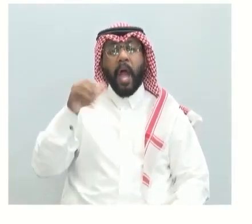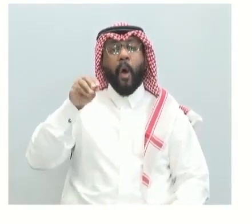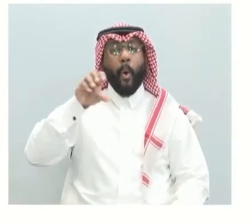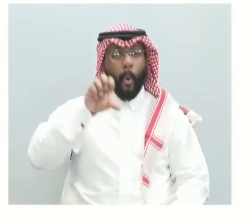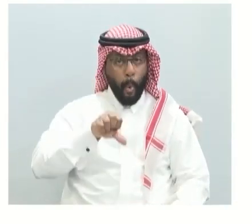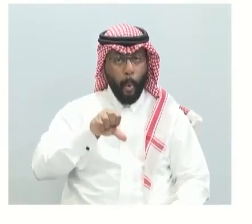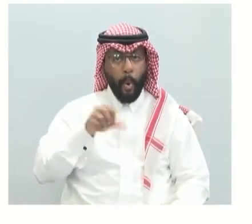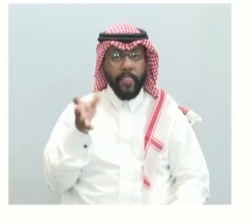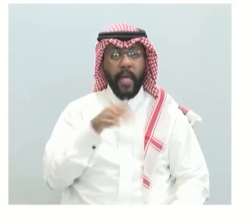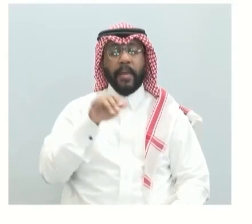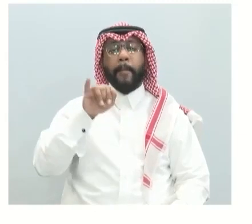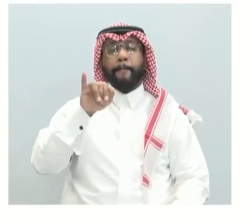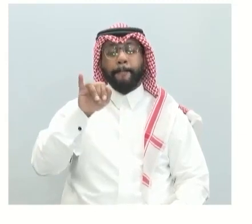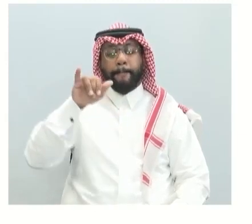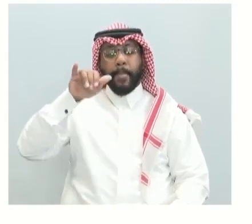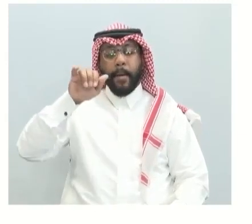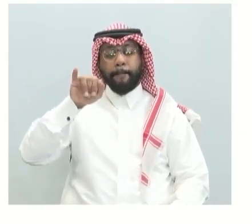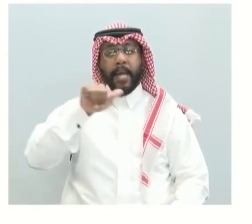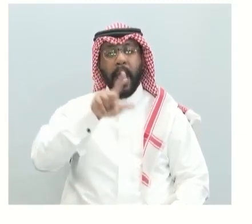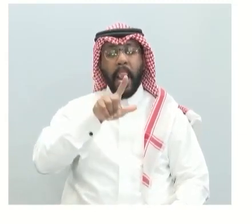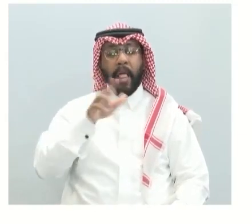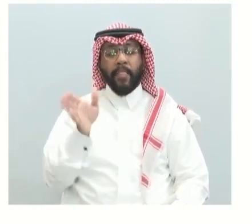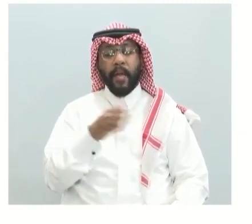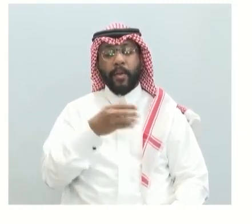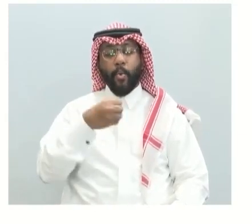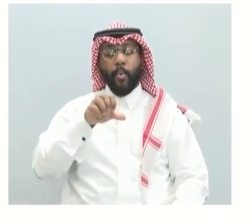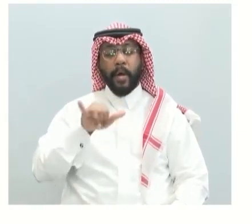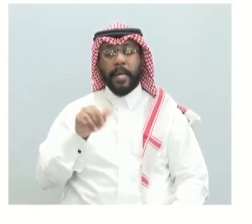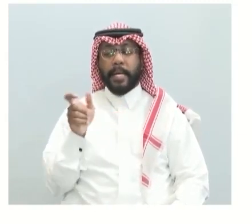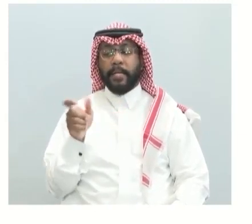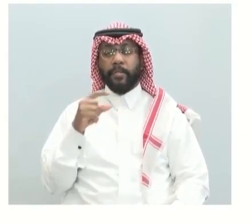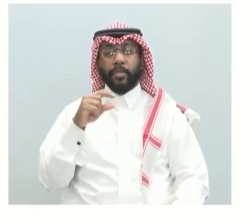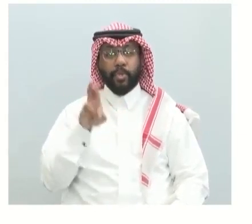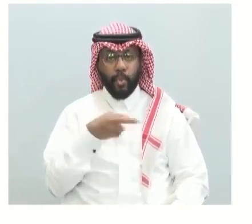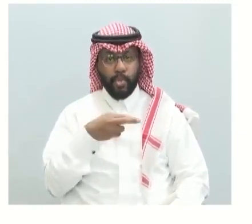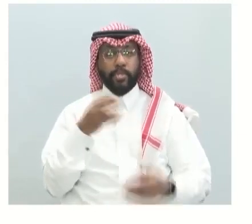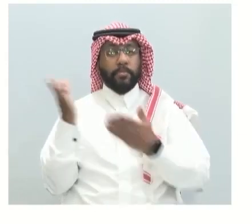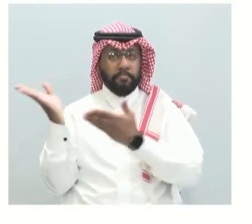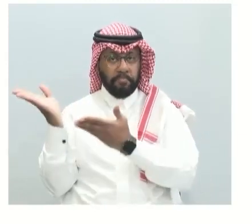برنامج الميل الخاص بنظام الويندوز في شركه مايكروسوفت